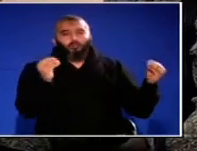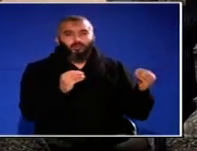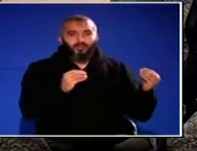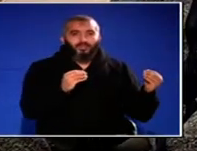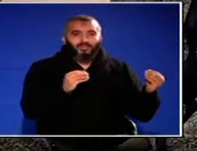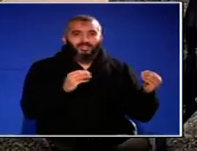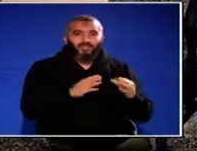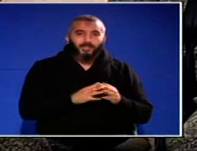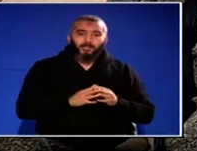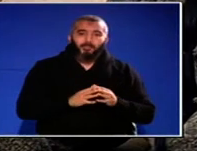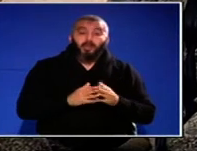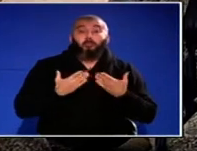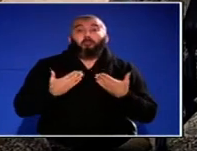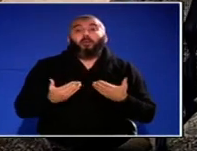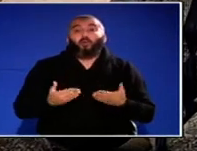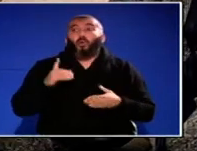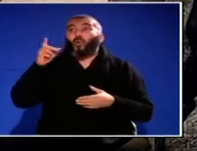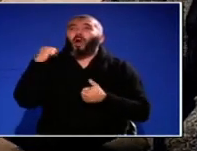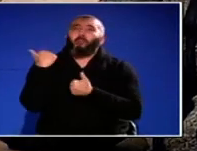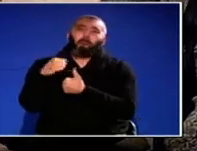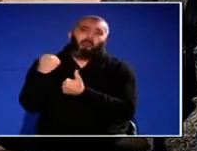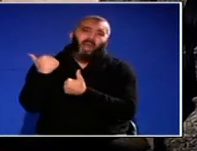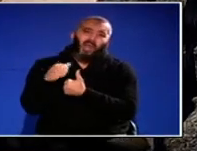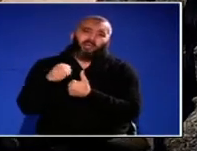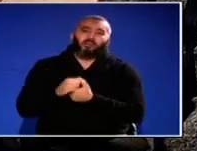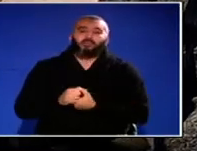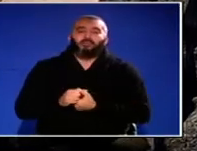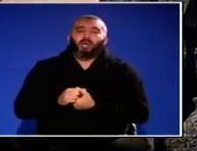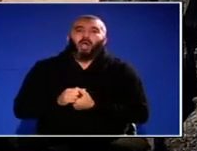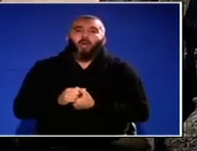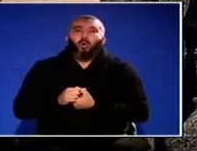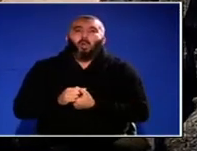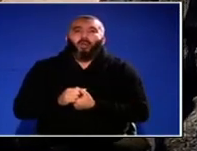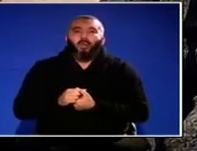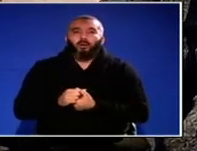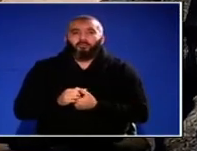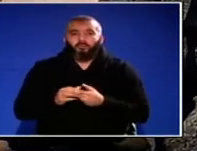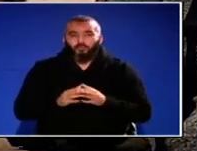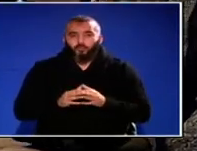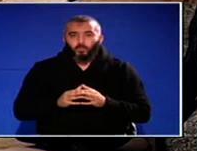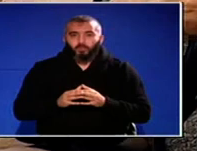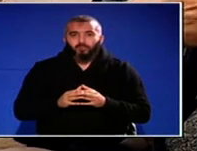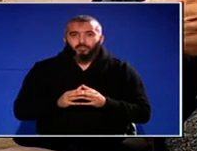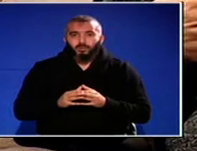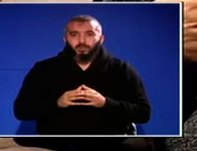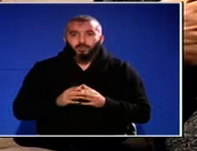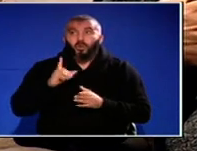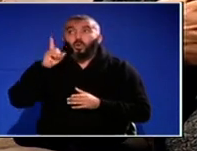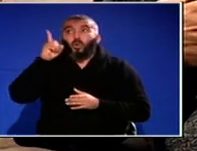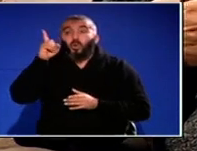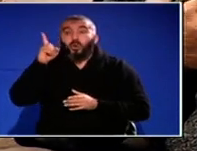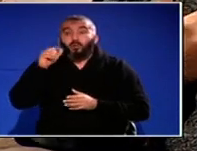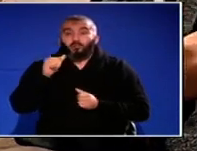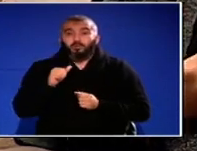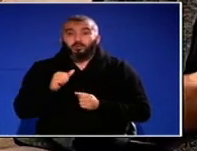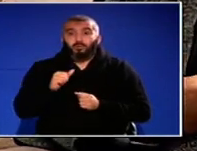هذا السلس الذي أجلكم الله الذي تحدث عنه سي موسى، هل هو يمتلكه فيه؟ بمعنى هل